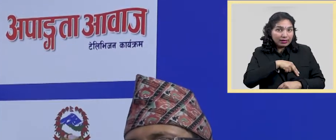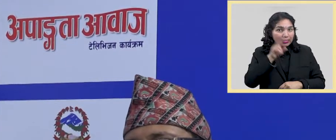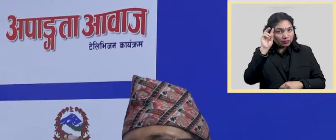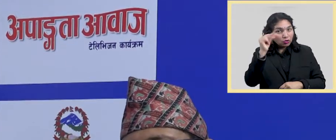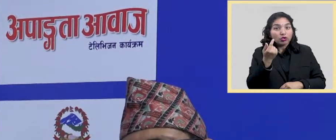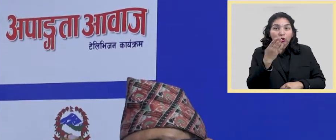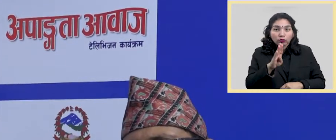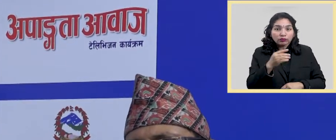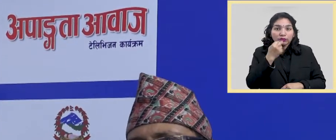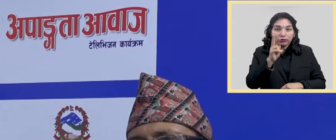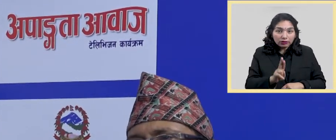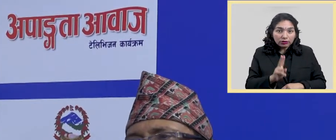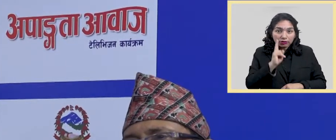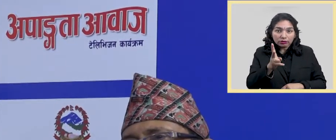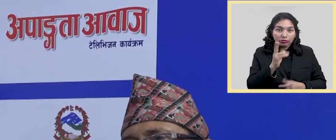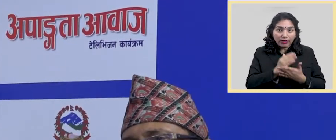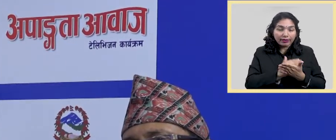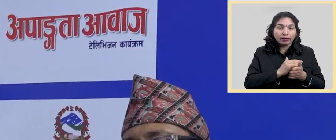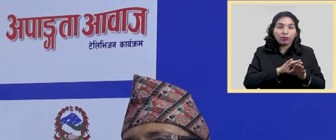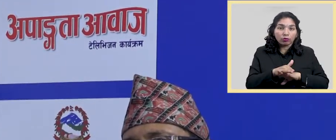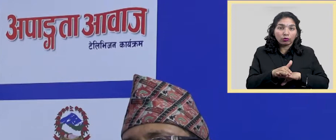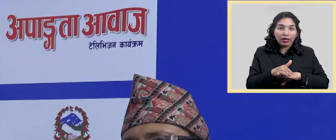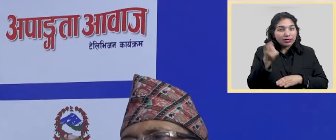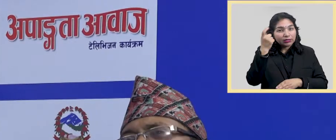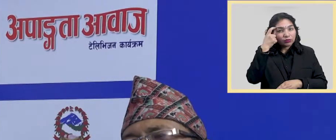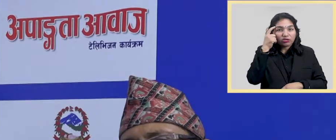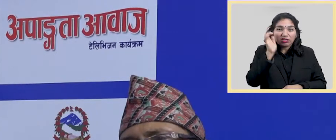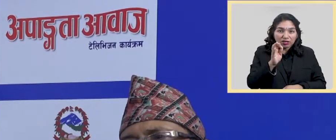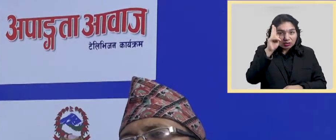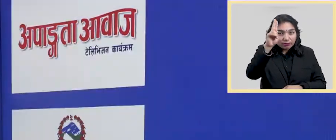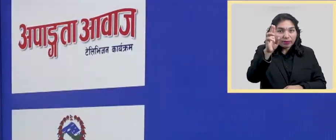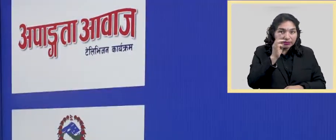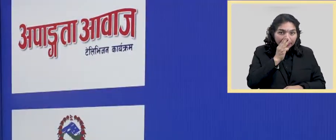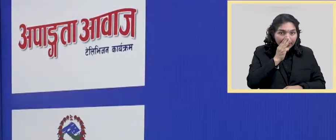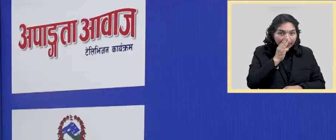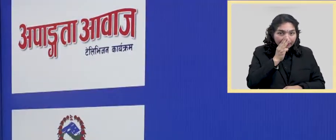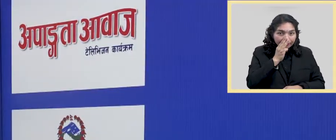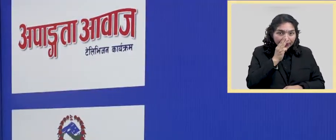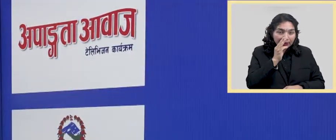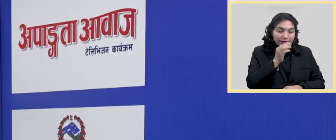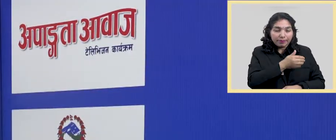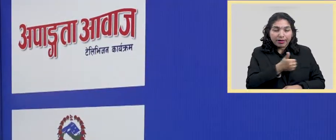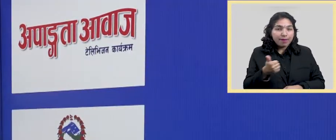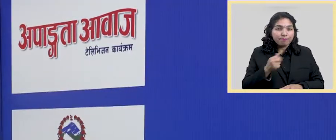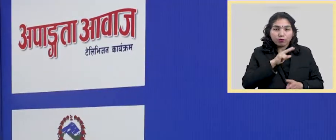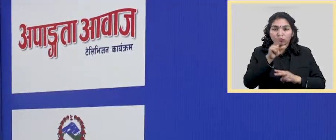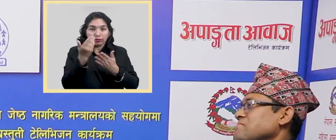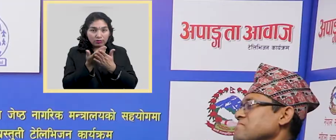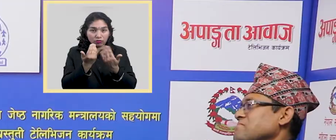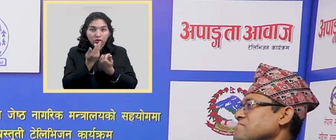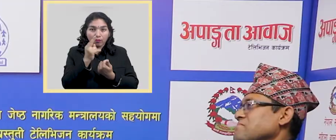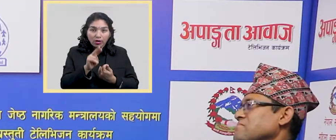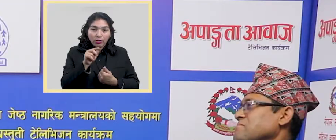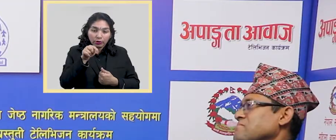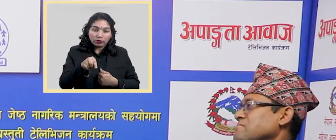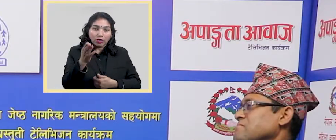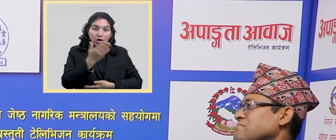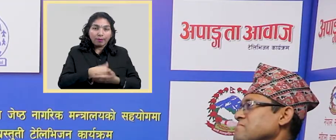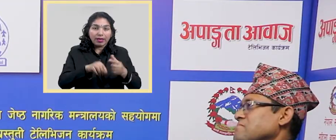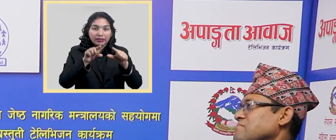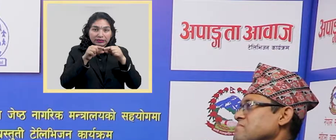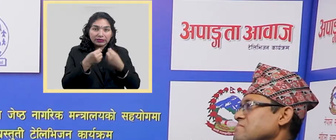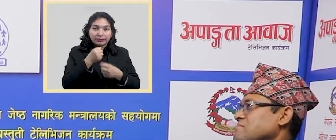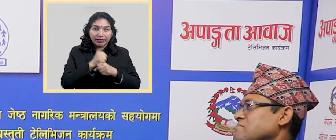हुन्छ भन्ने खालको कुनै त्यस्तो कार्यक्रमहरूलाई सोच्न सकिन्छ हामीले आगामी दिनमा? एकदम राम्रो कुरा यहाँले उठाउनु भयो. यो चाहिँ